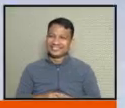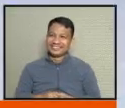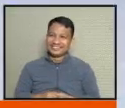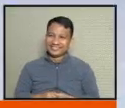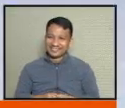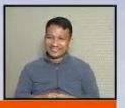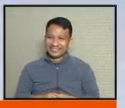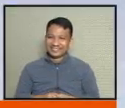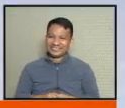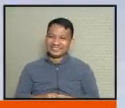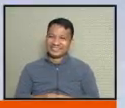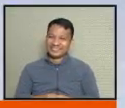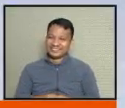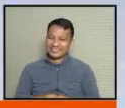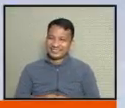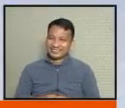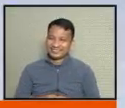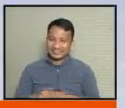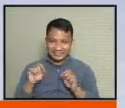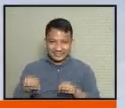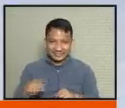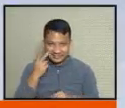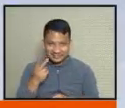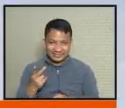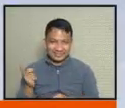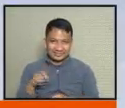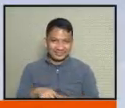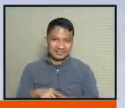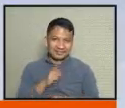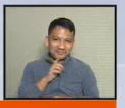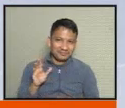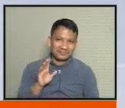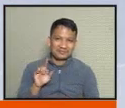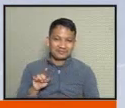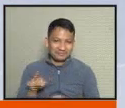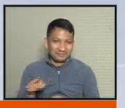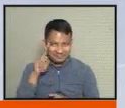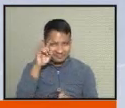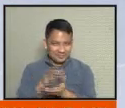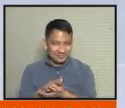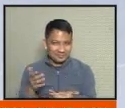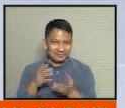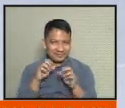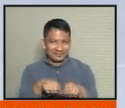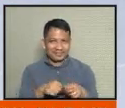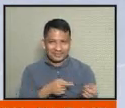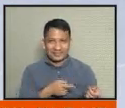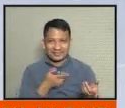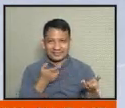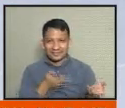Okay. Tingnan natin. Tingnan natin kung siya'y kakagat dyan sa